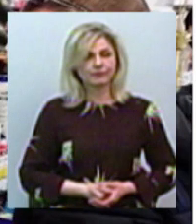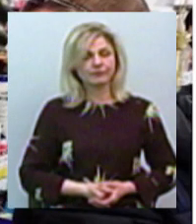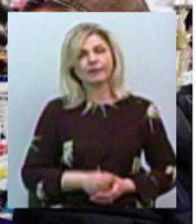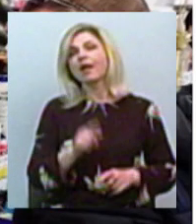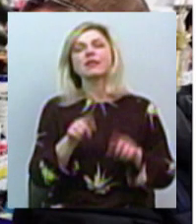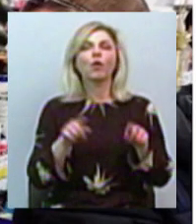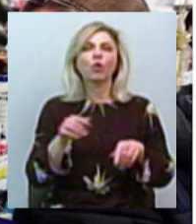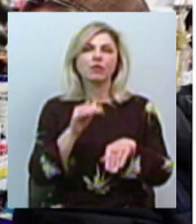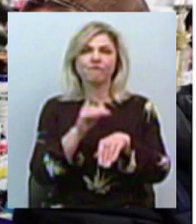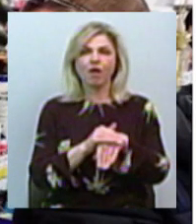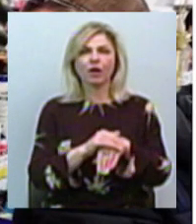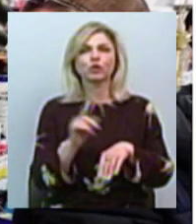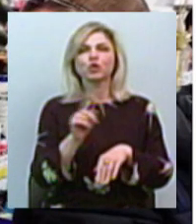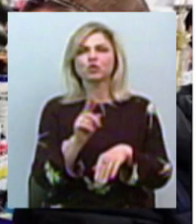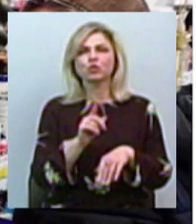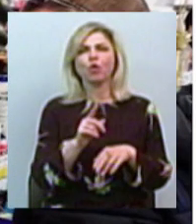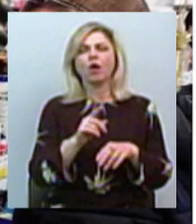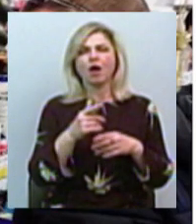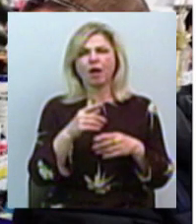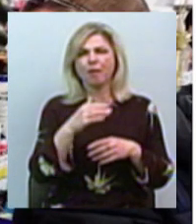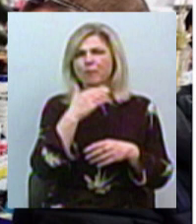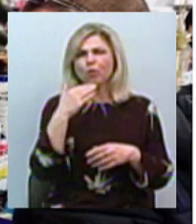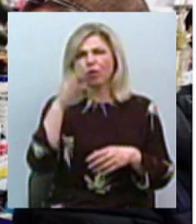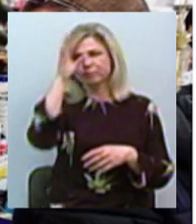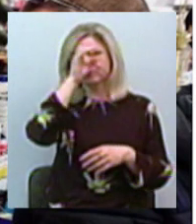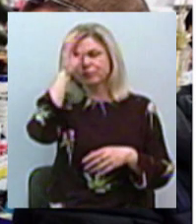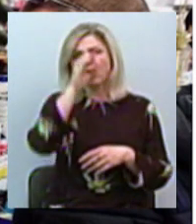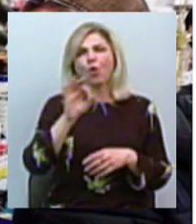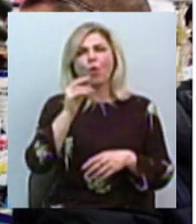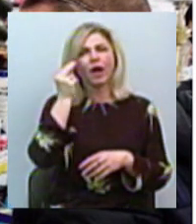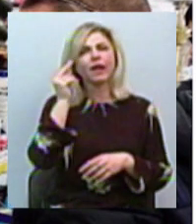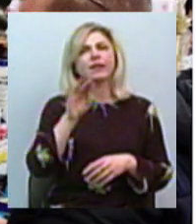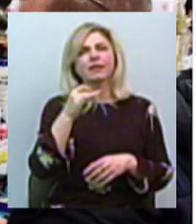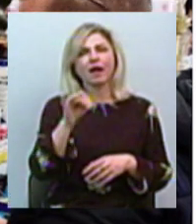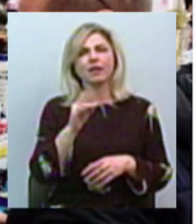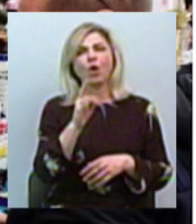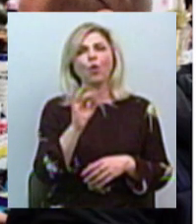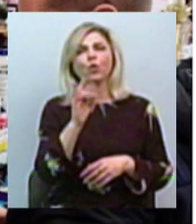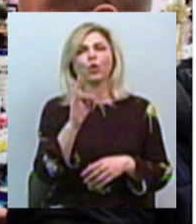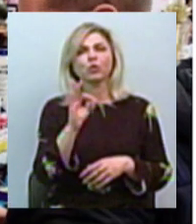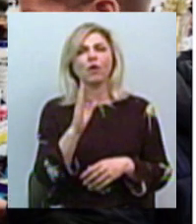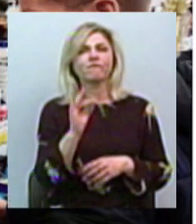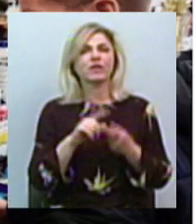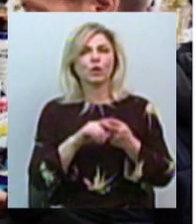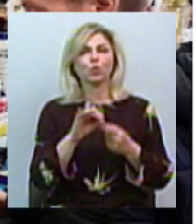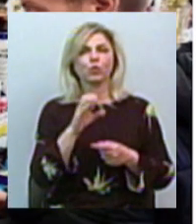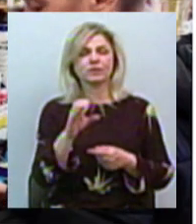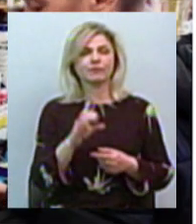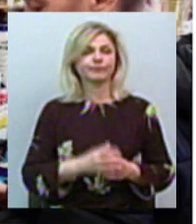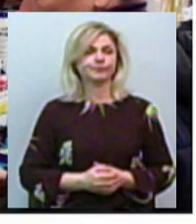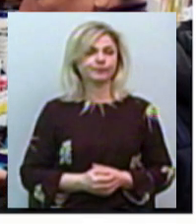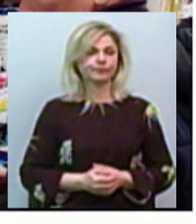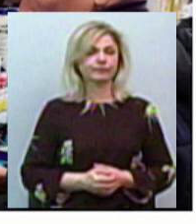Деякі факти, що розвінчують найпоширеніші міфи про китайський коронавірус від Всесвітньої організації охорони